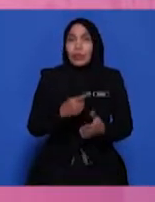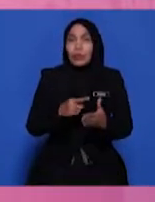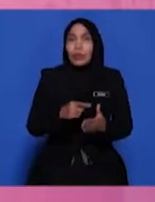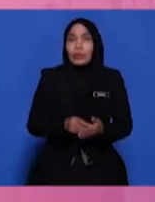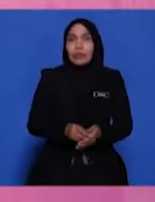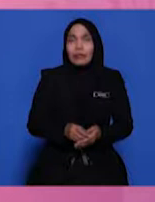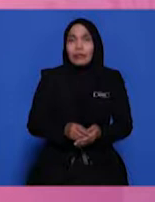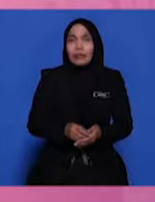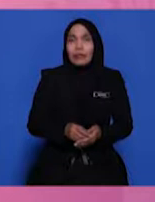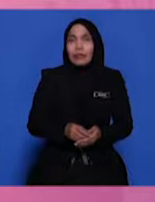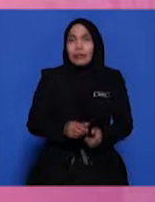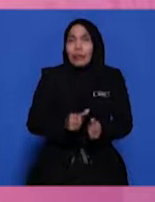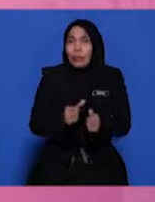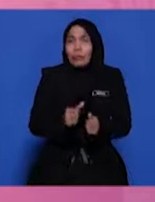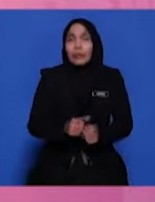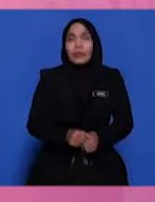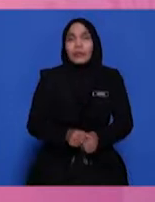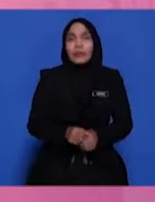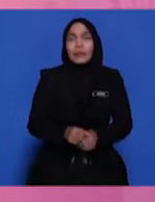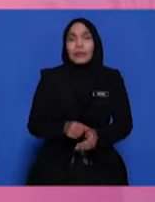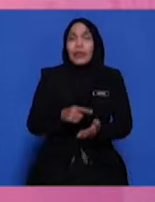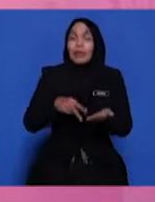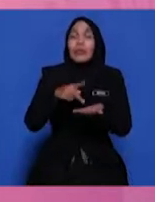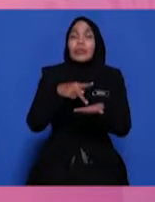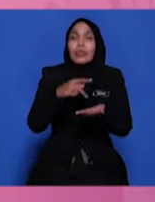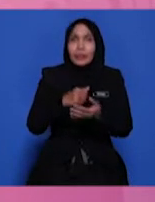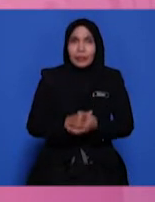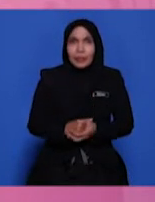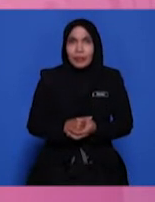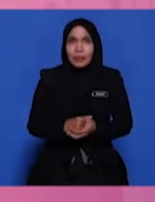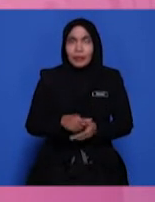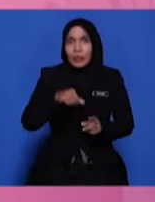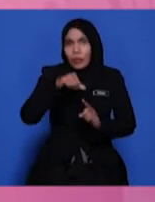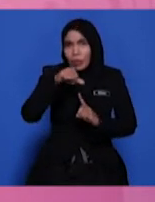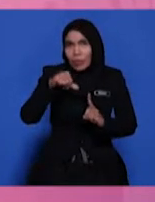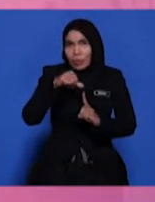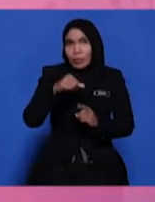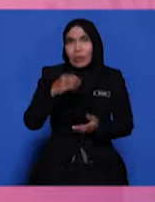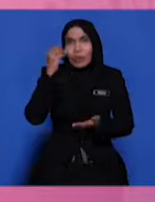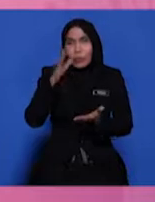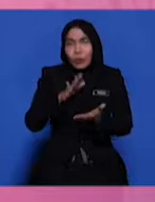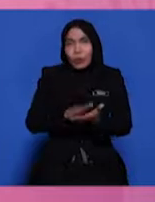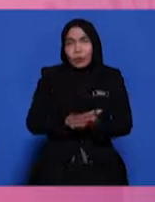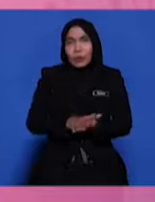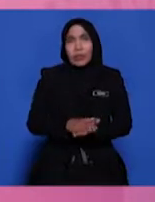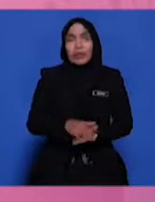mereka adalah tidak berubah? Apabila suami Puan Shanti mendapat bonus